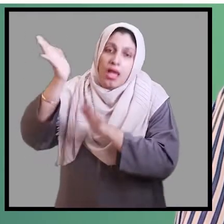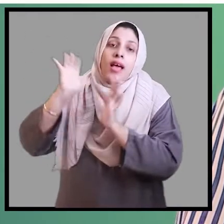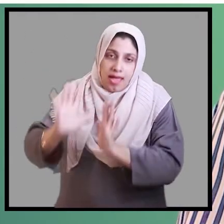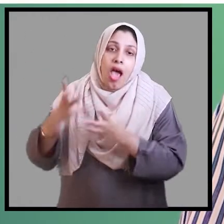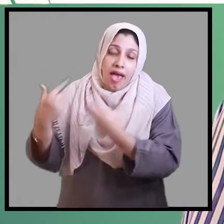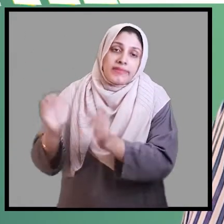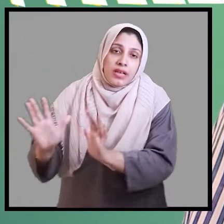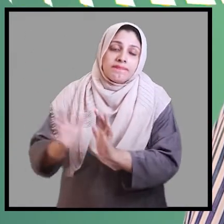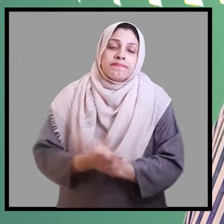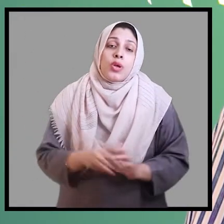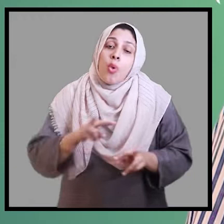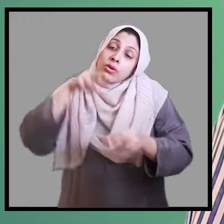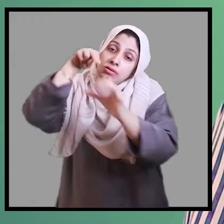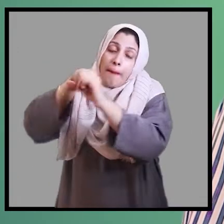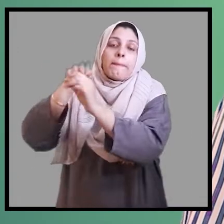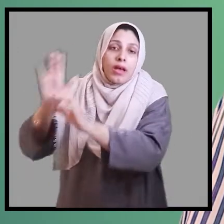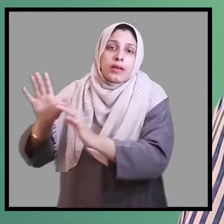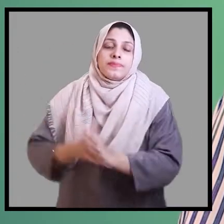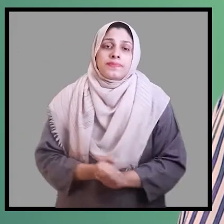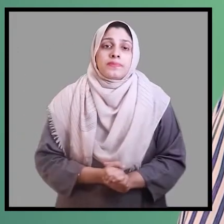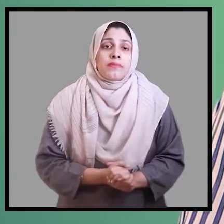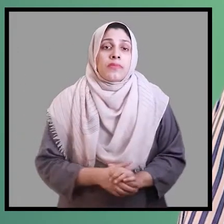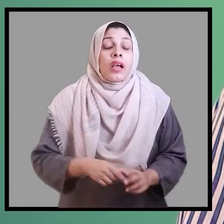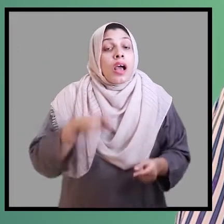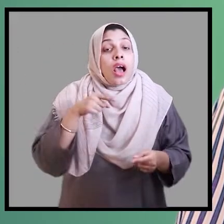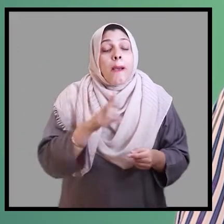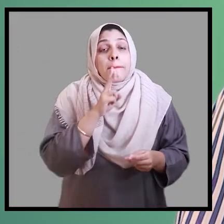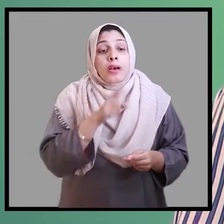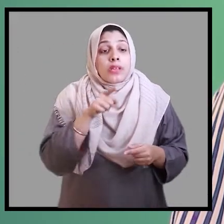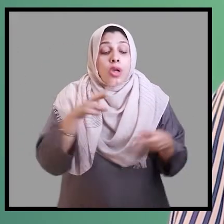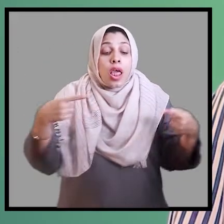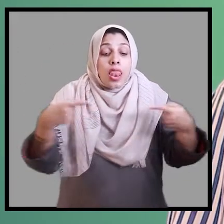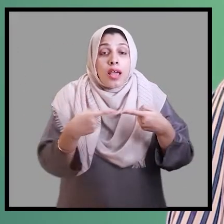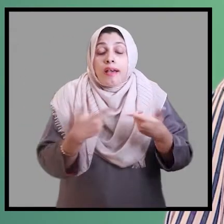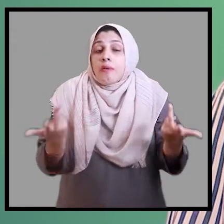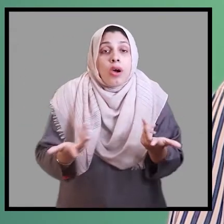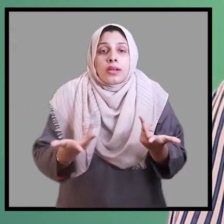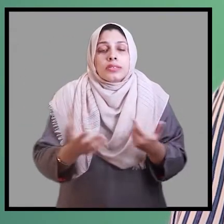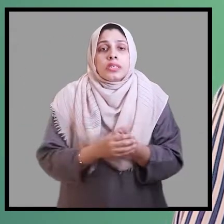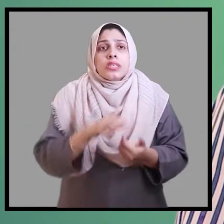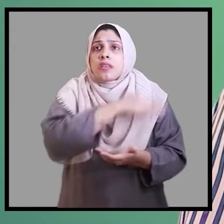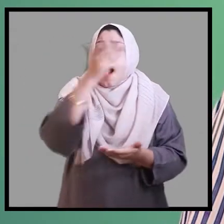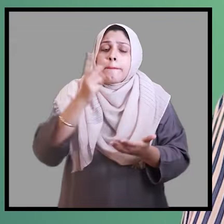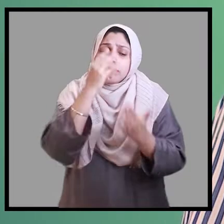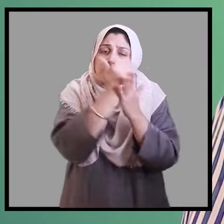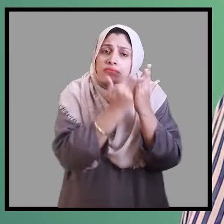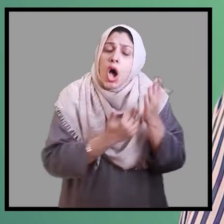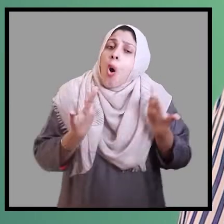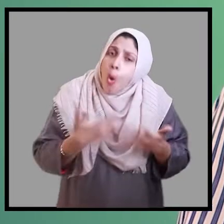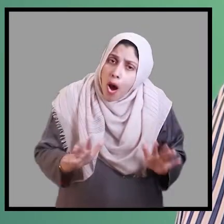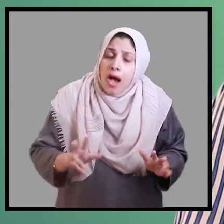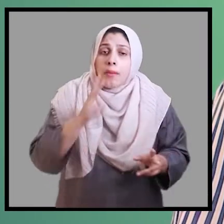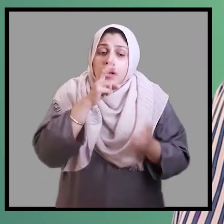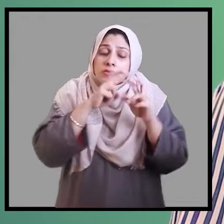ये बड़ी उम्र के लोगों में ज्यादा टाइप 2 डायबिटीज और लार्ज प्रोस्टेट, ये दोनों चीजें पाई जाती हैं और इनकी